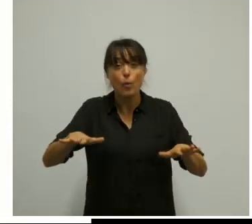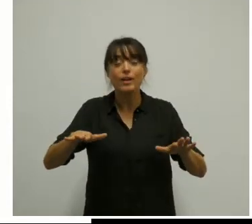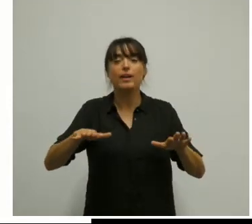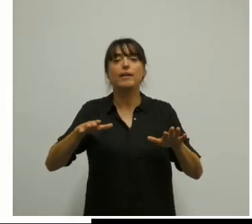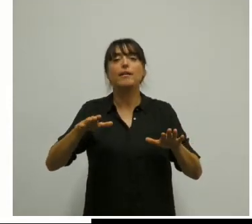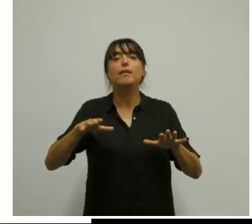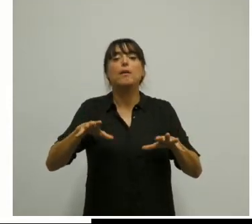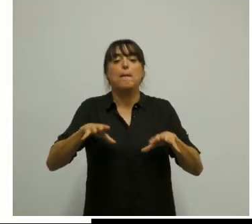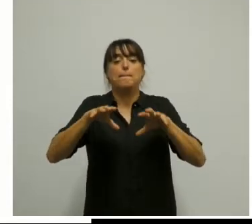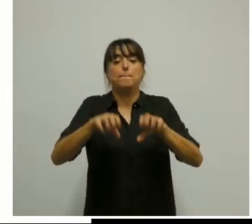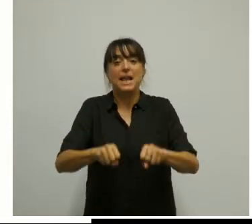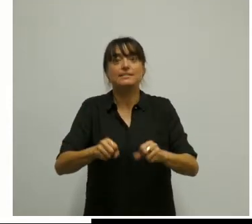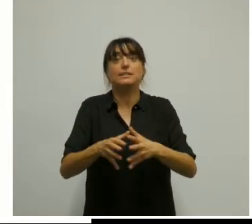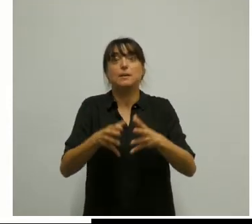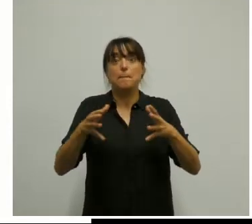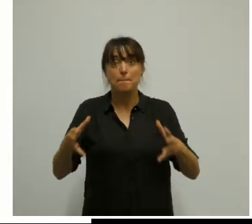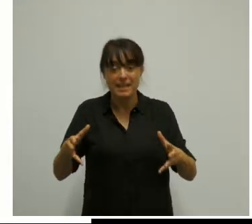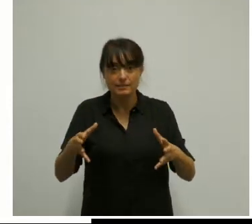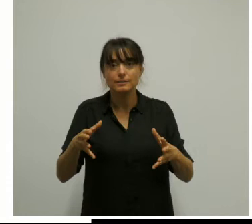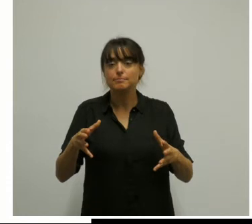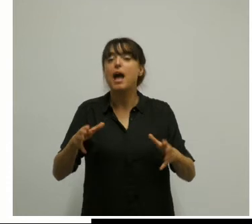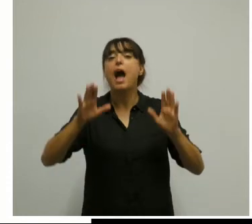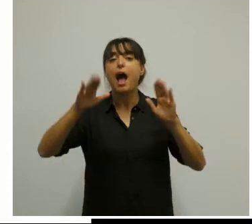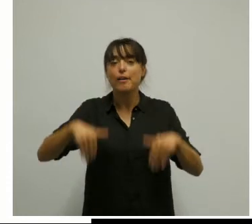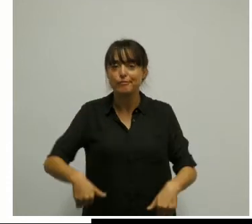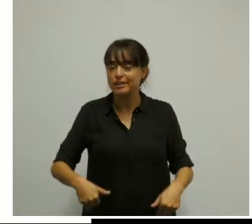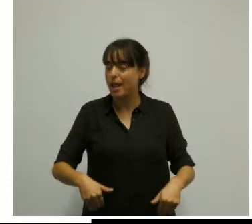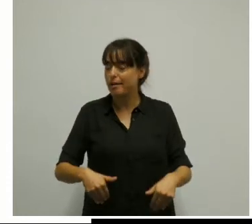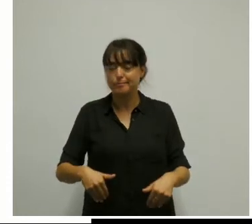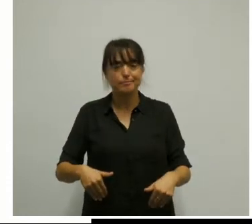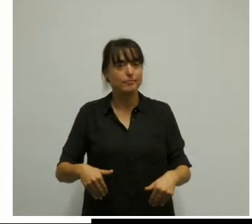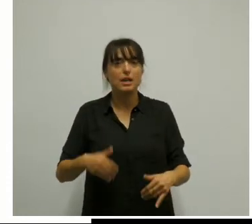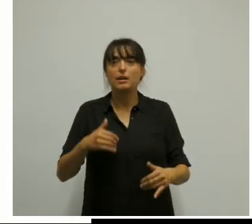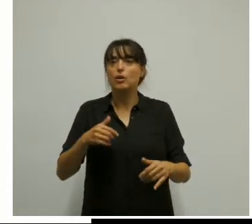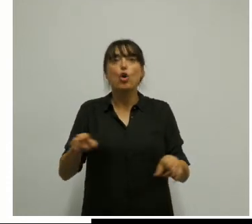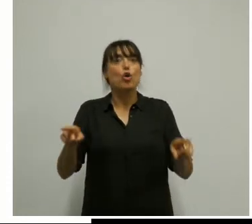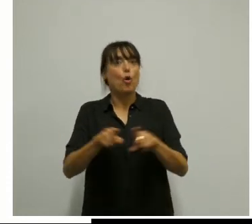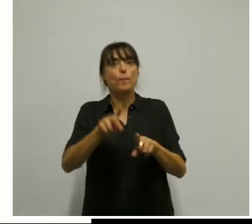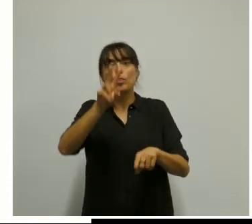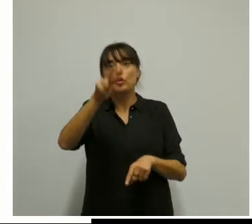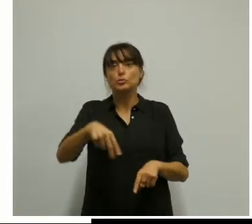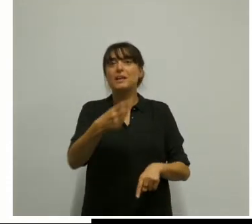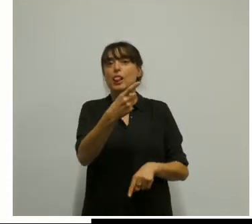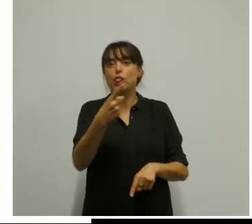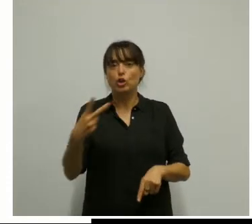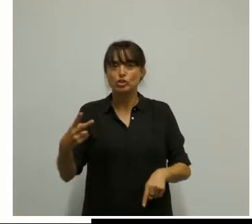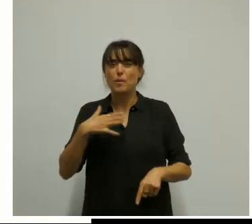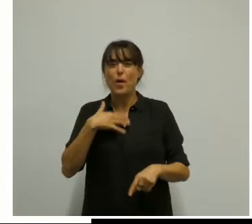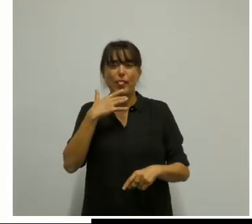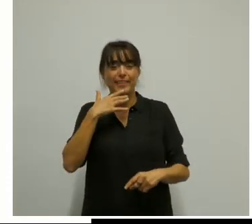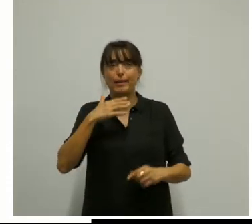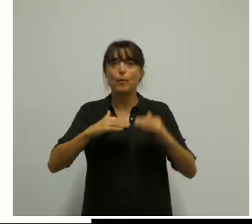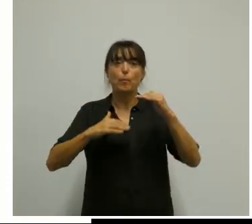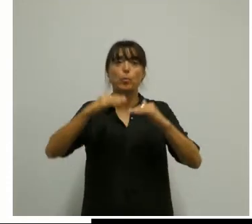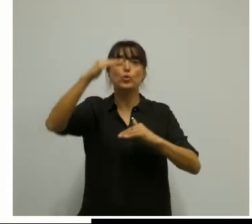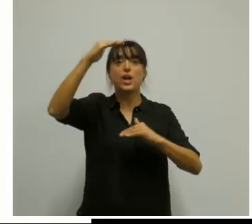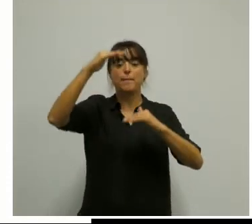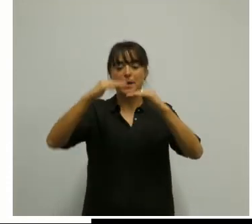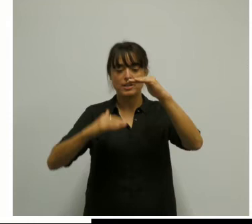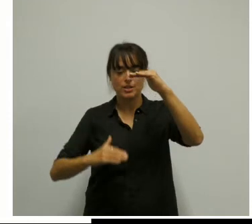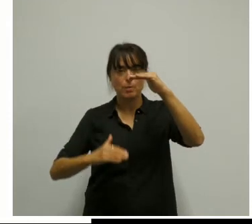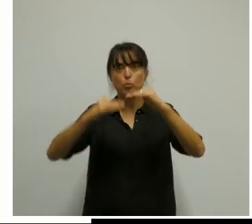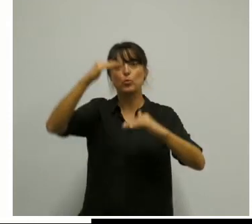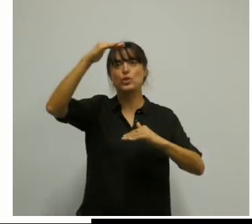padró, hem tornat a dades de cobertura de demanda del 2012. De fet, va pujant i baixant segons... Es nota